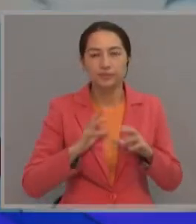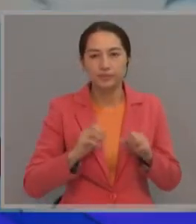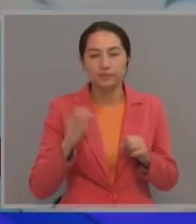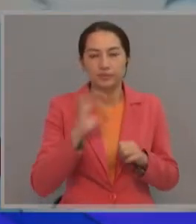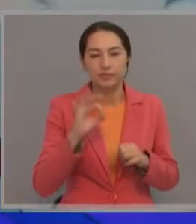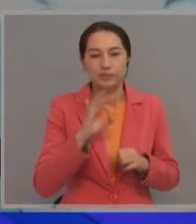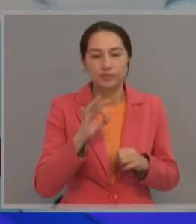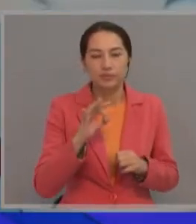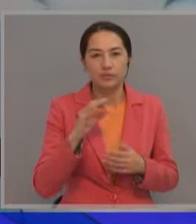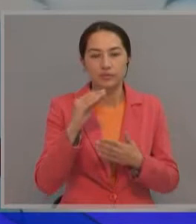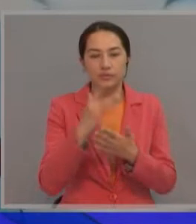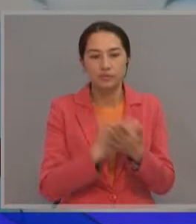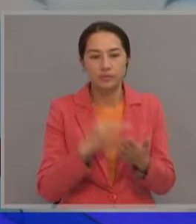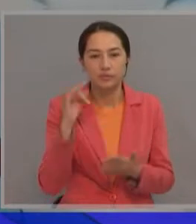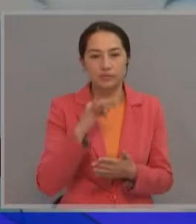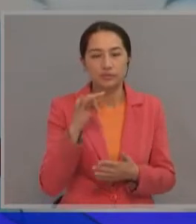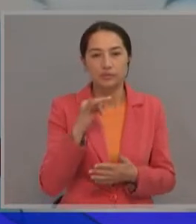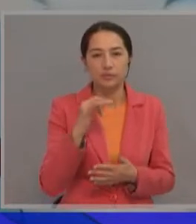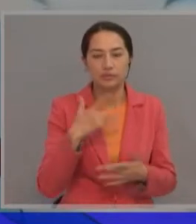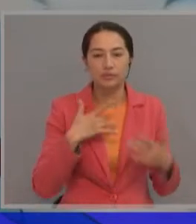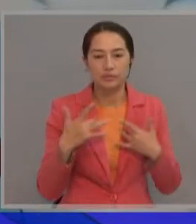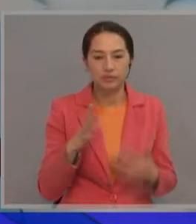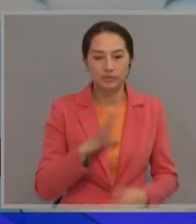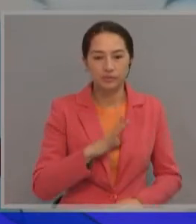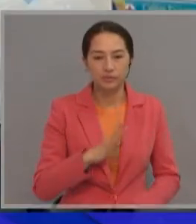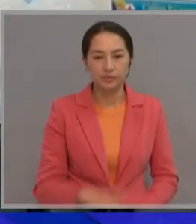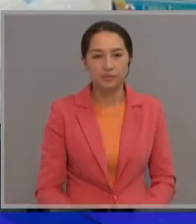ұлықтауға арналған іс-шара жас сарбаздар ұйымдастырған концерттік